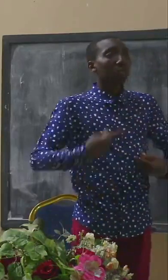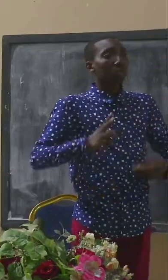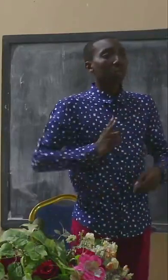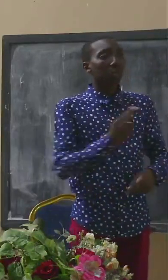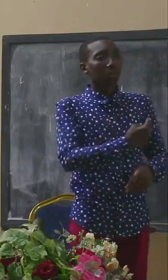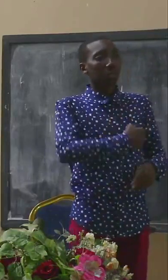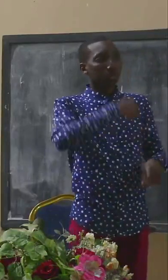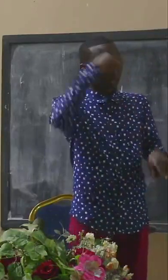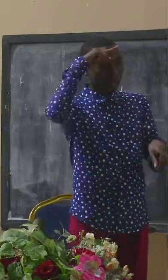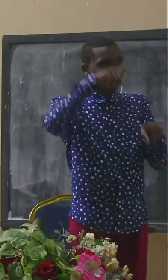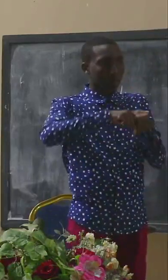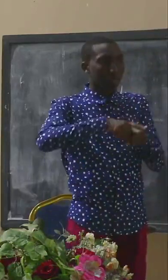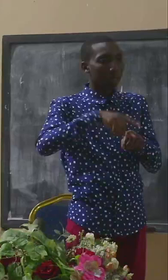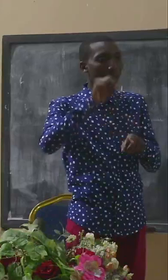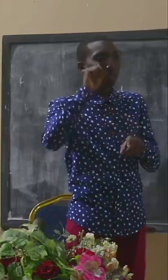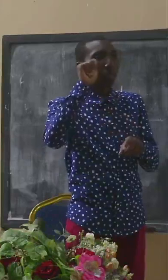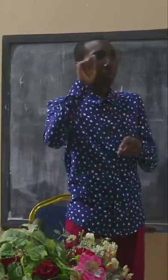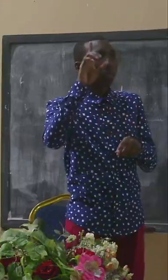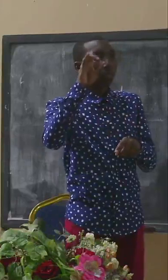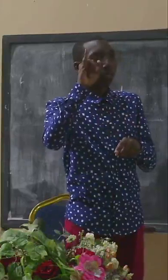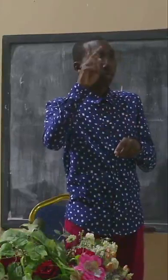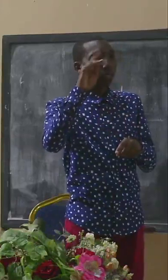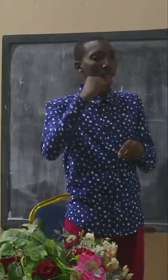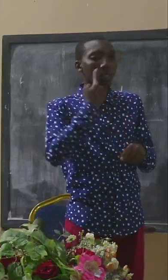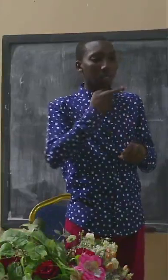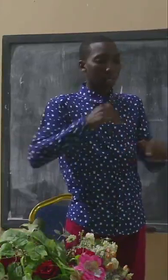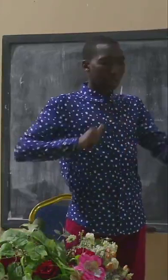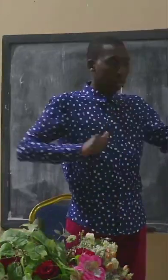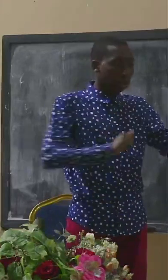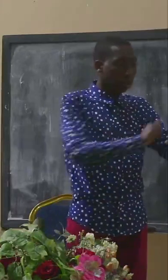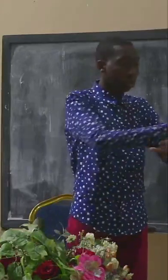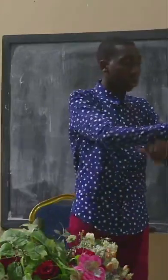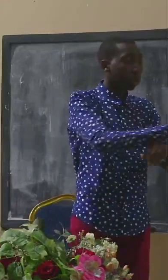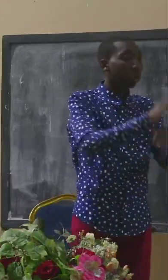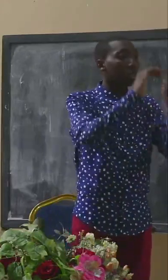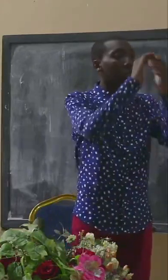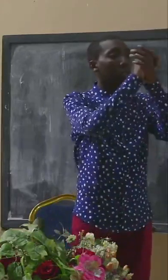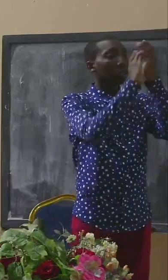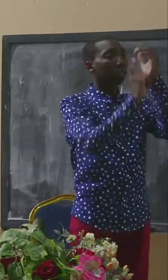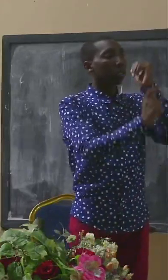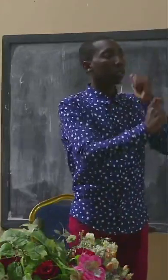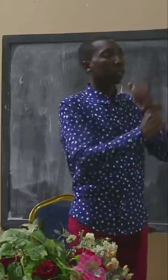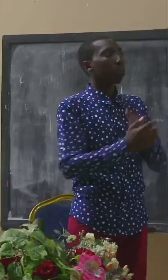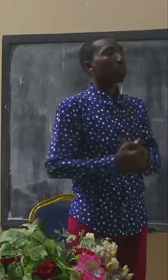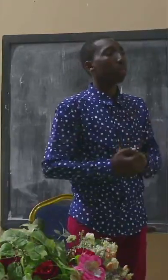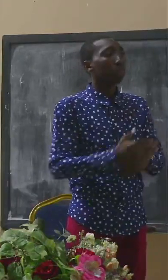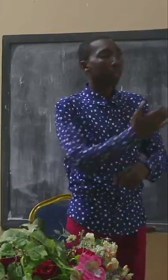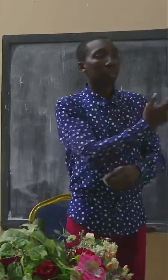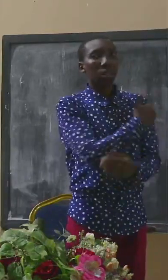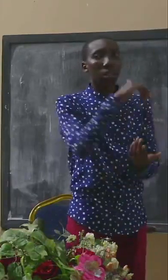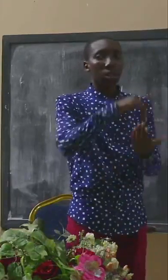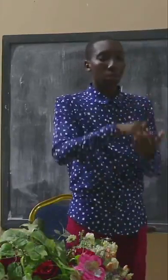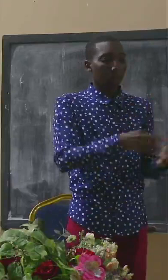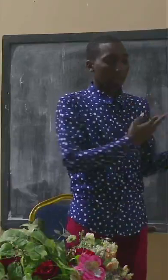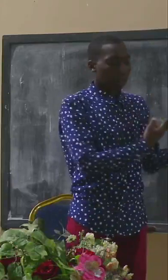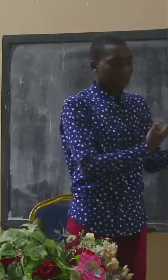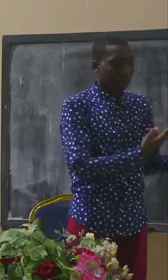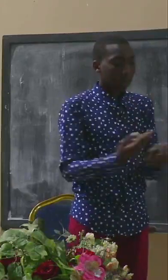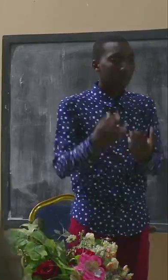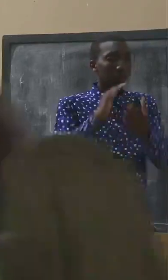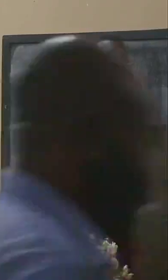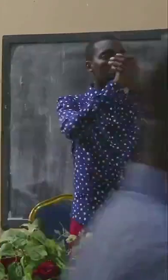wanatutumia hii salamu wapendwa wetu. Non, bien-aimé nous envoie des salutations depuis les États-Unis. Na tupokee salamu za